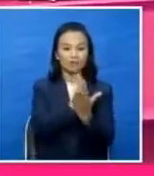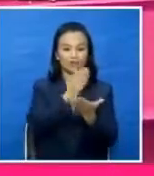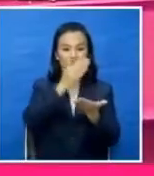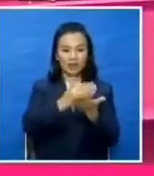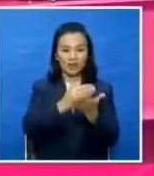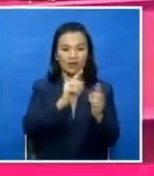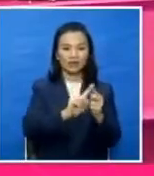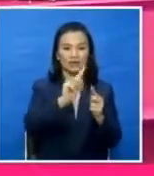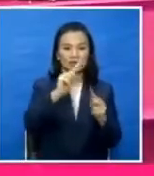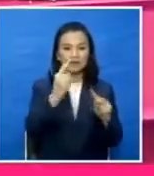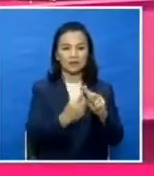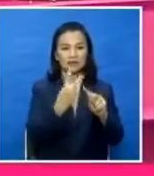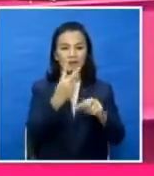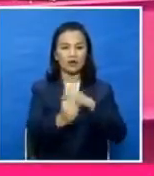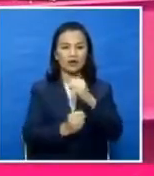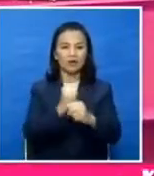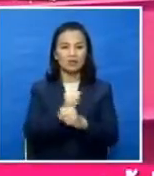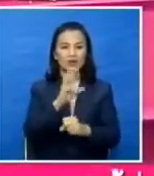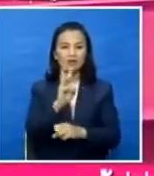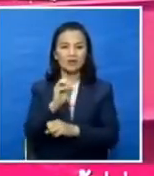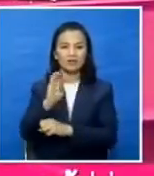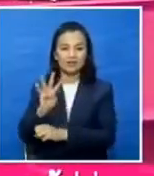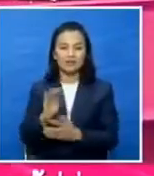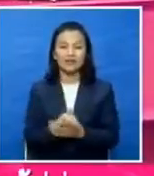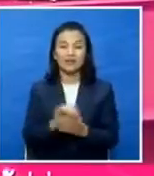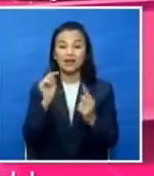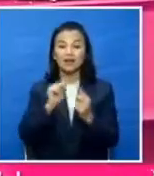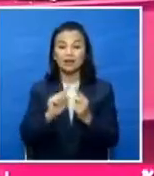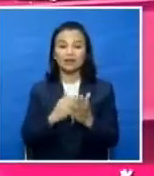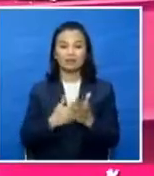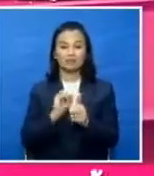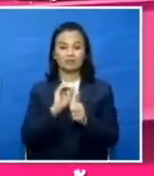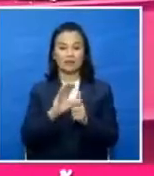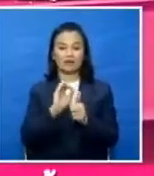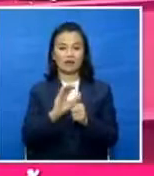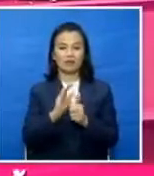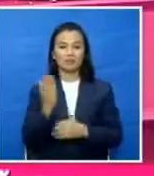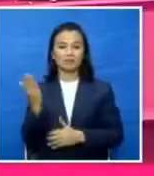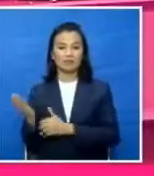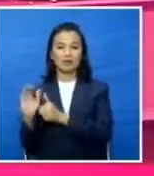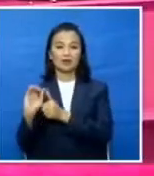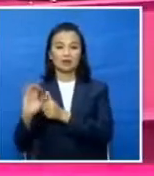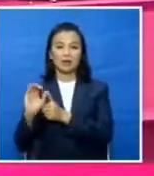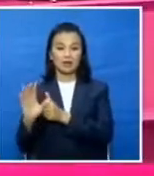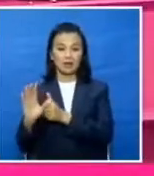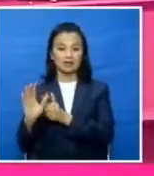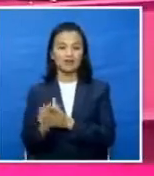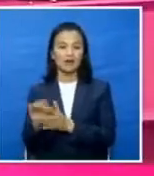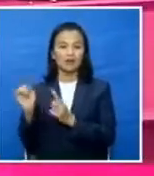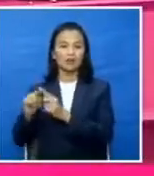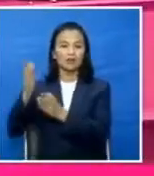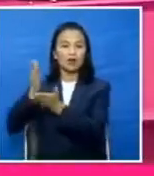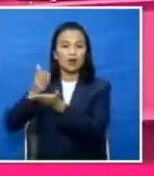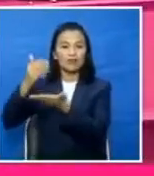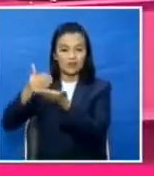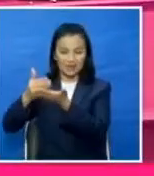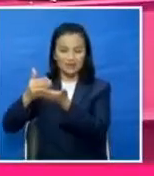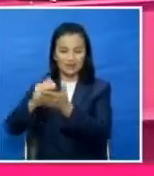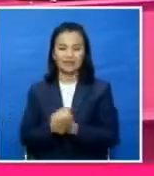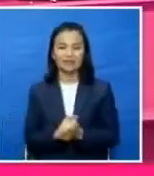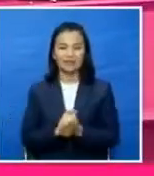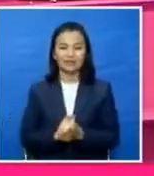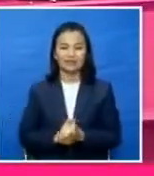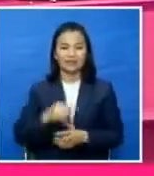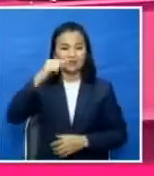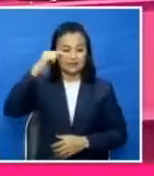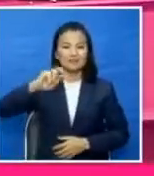พันธ์2564ผมวีรศักดิ์ขอบเขตคุณอาภาพรคำดีผู้ประกาศจากธนาคารออมสินและคุณภ